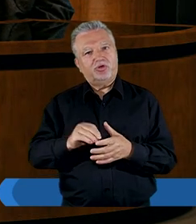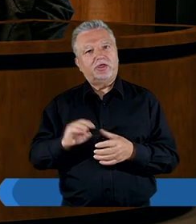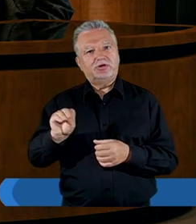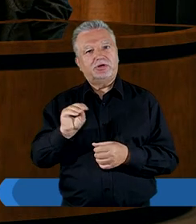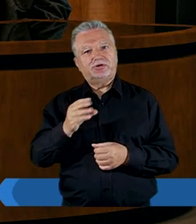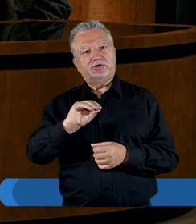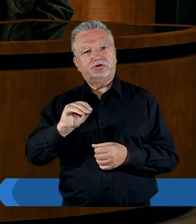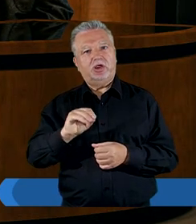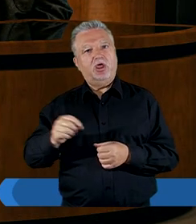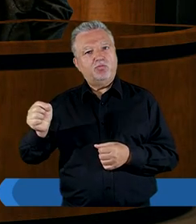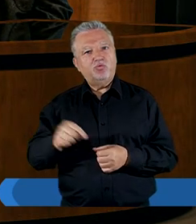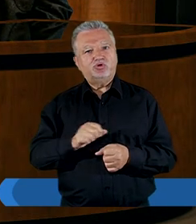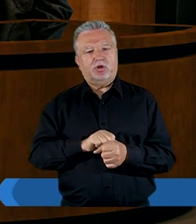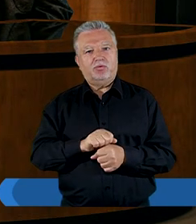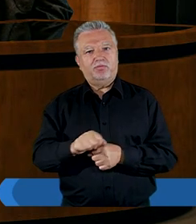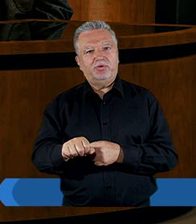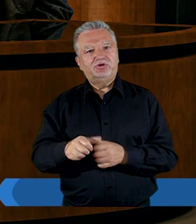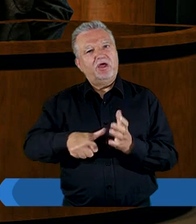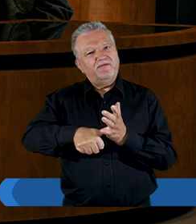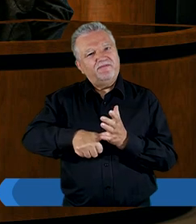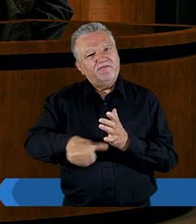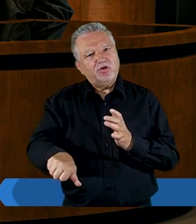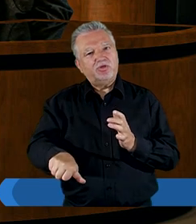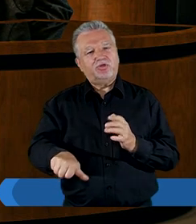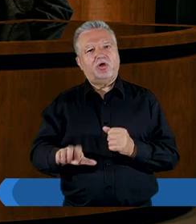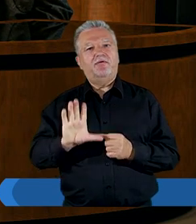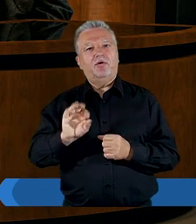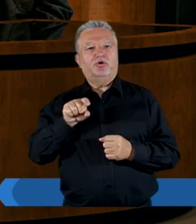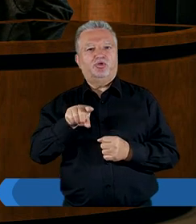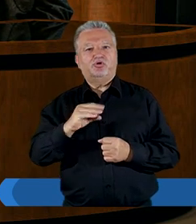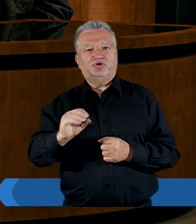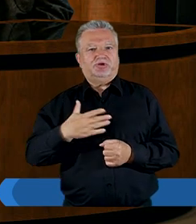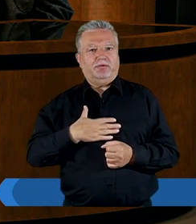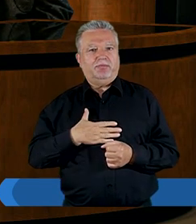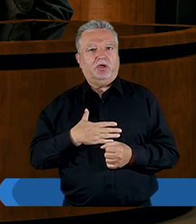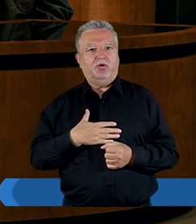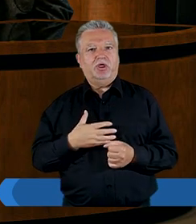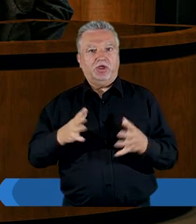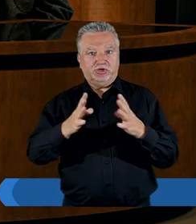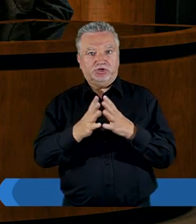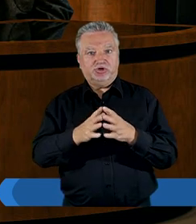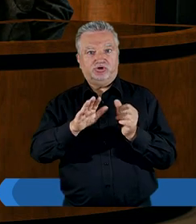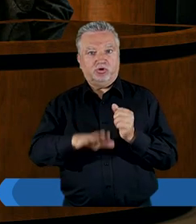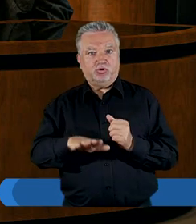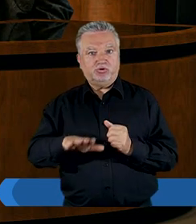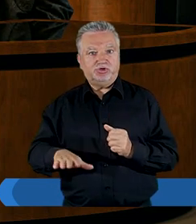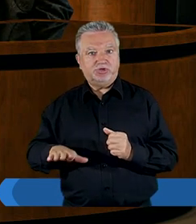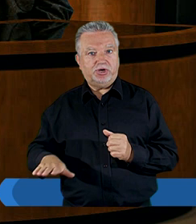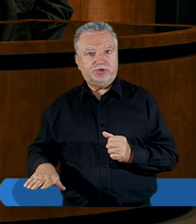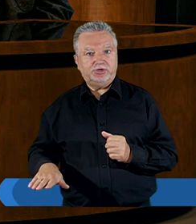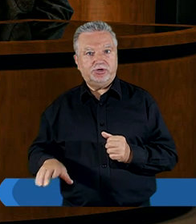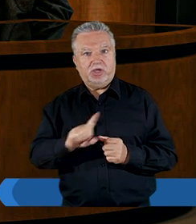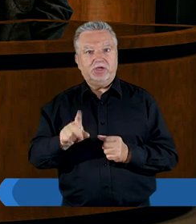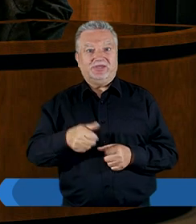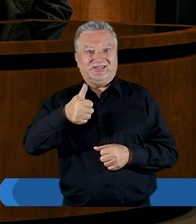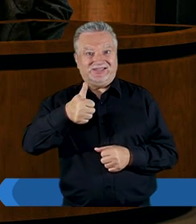że musiał być chyba jednak wyjątkowy, bo to, że miał 10 dzieci i to z